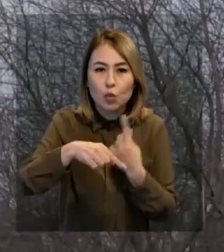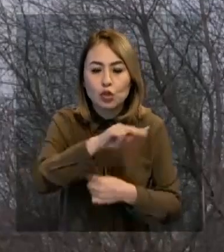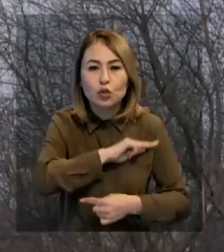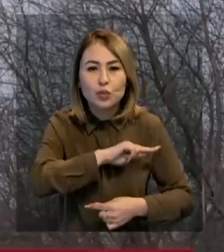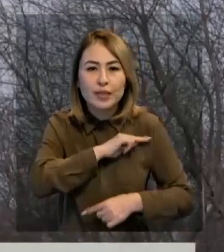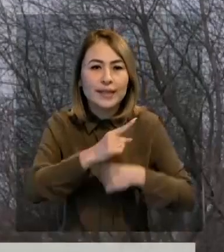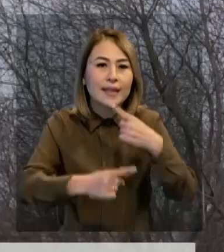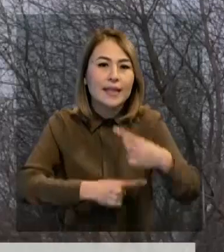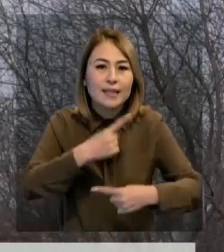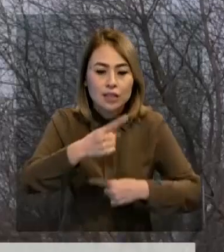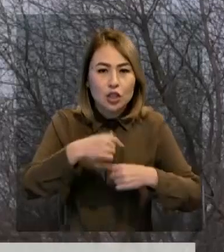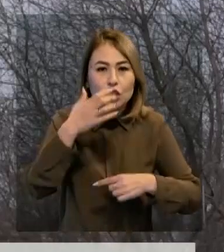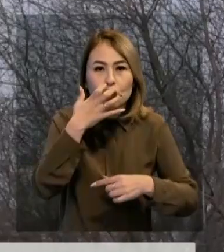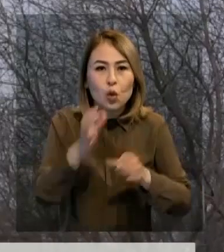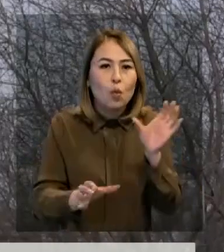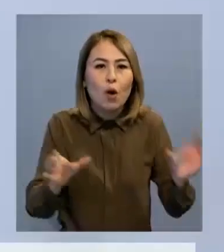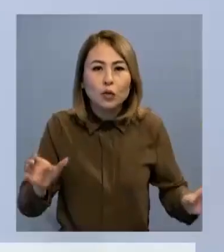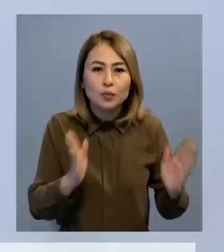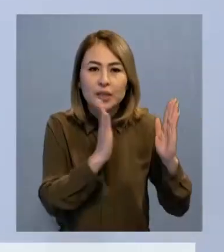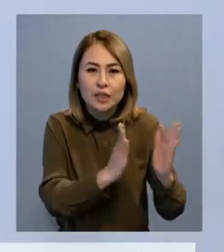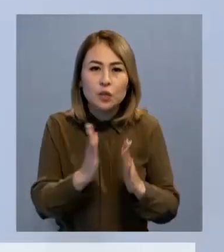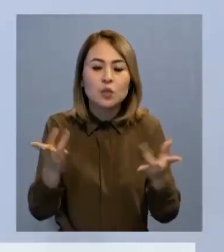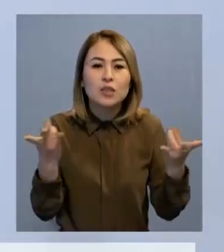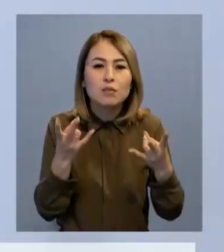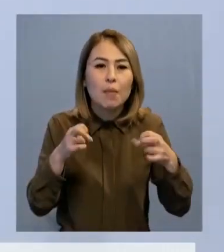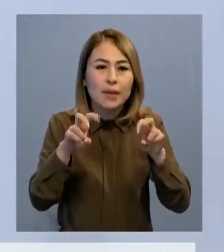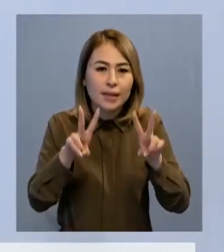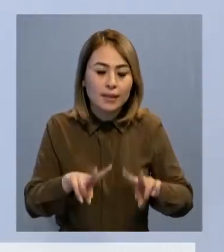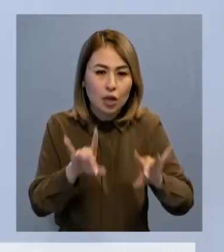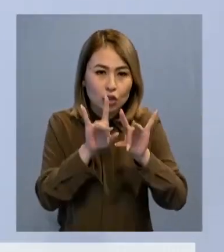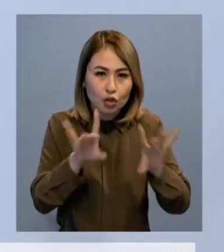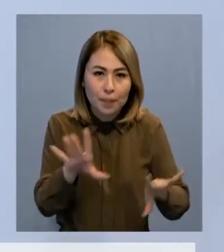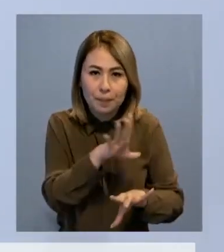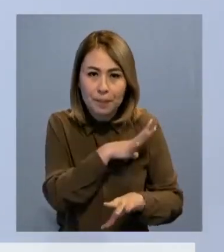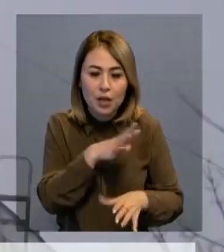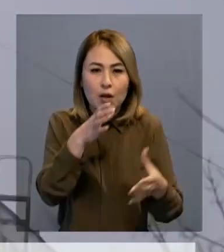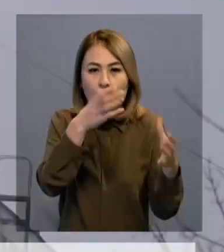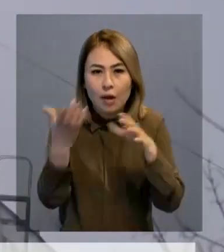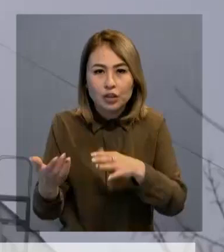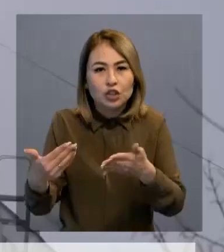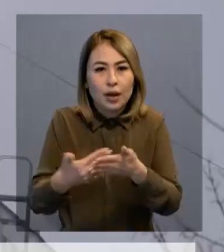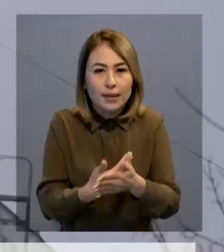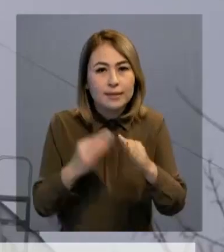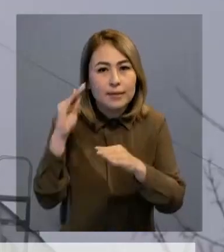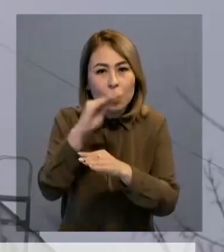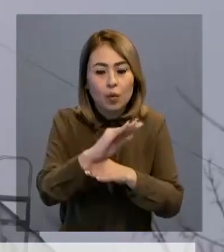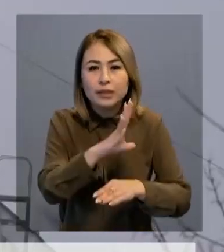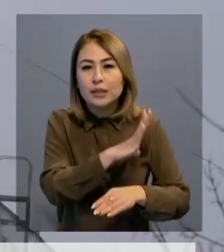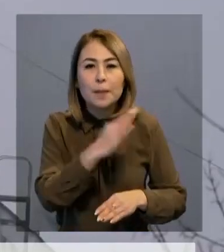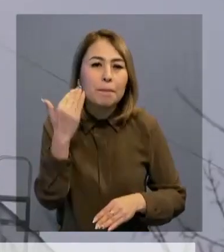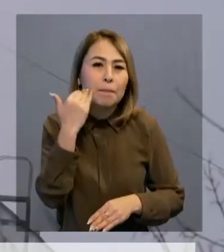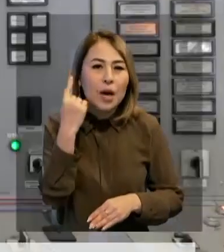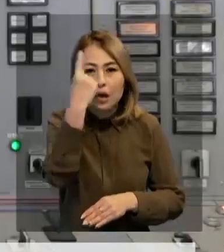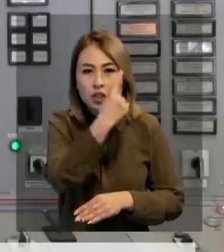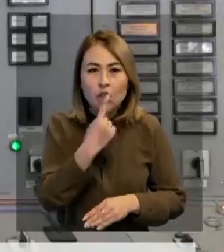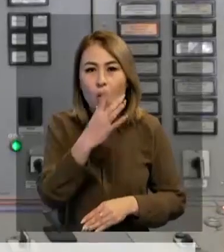кәсіпорның жұмысын келесі жылу маусымына дейін реттеуі тиіс. Мамандардың айтуынша, құлаған мұржаның орнына жаңасын салуға кем дегенде